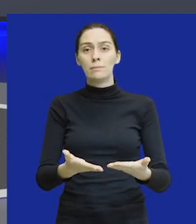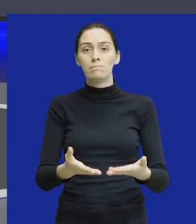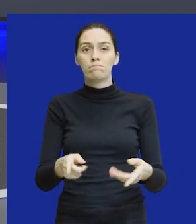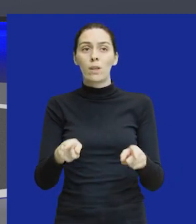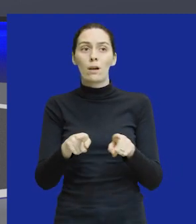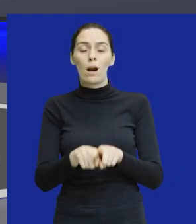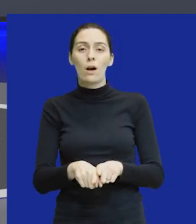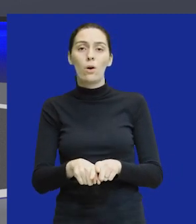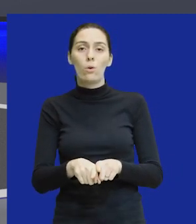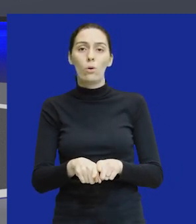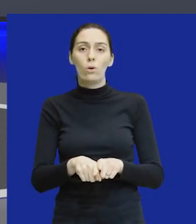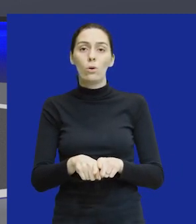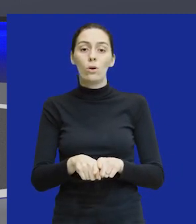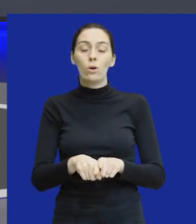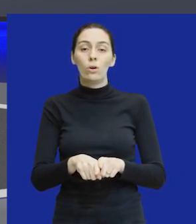nekakav